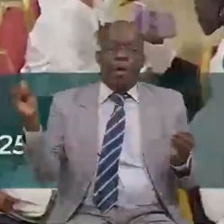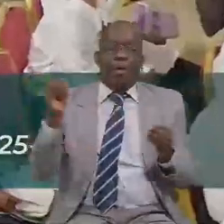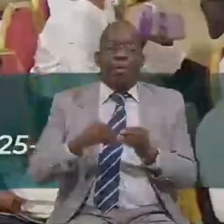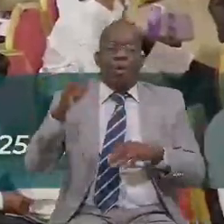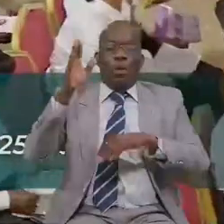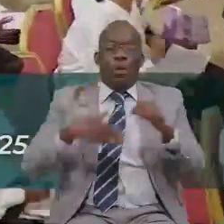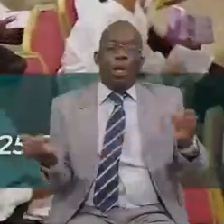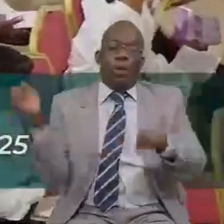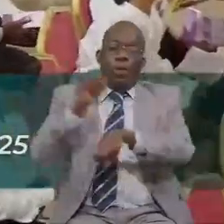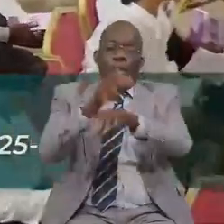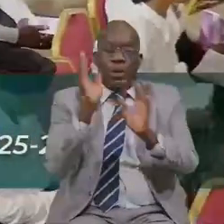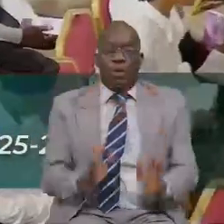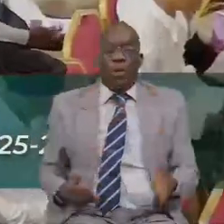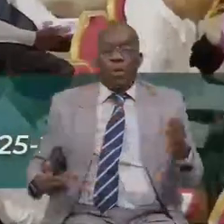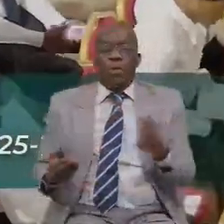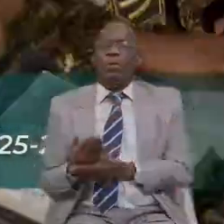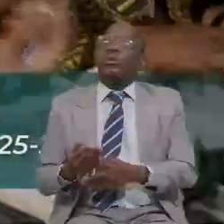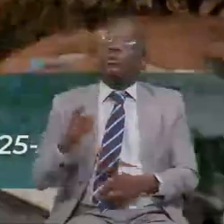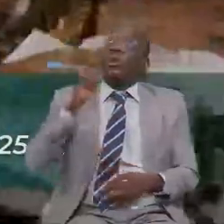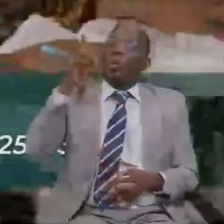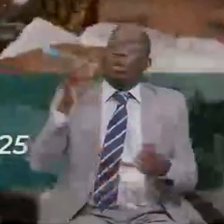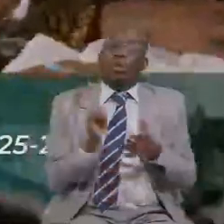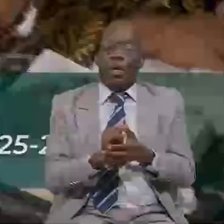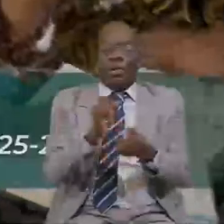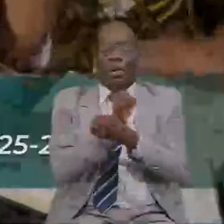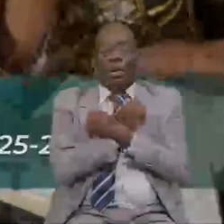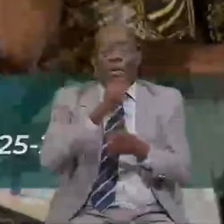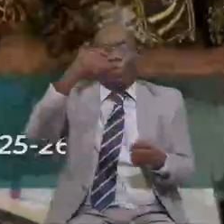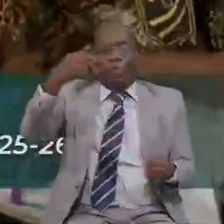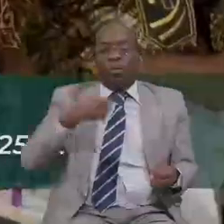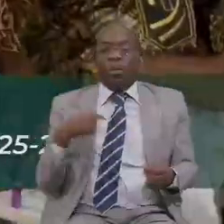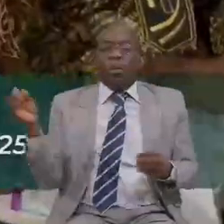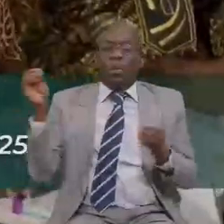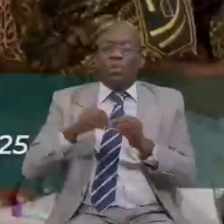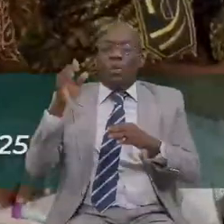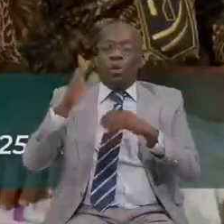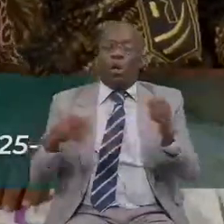qui m'a aimé. Plus que vainqueur.